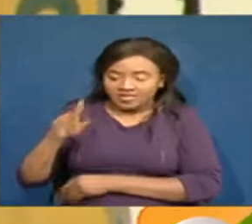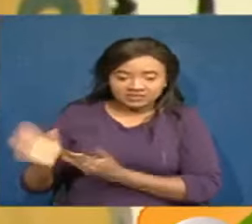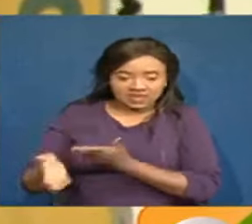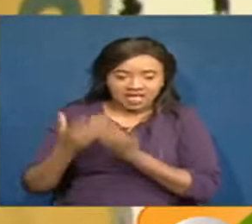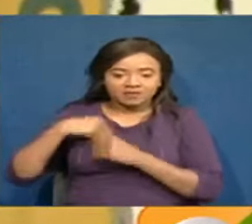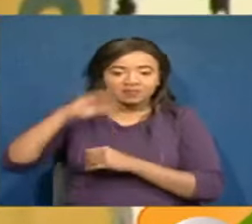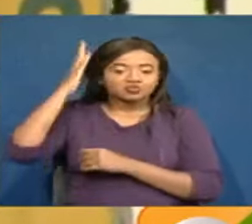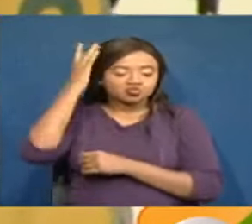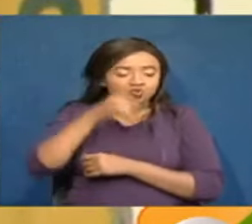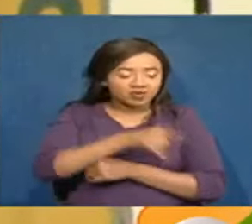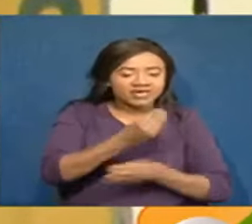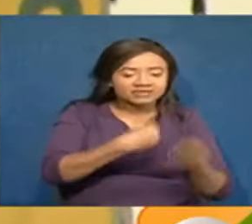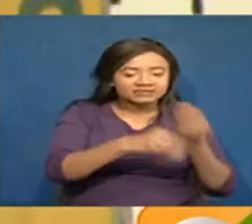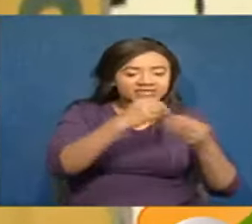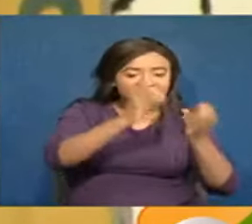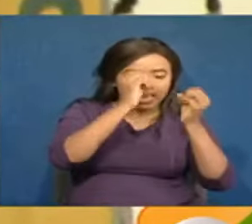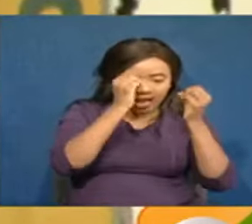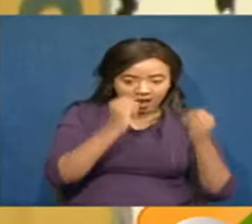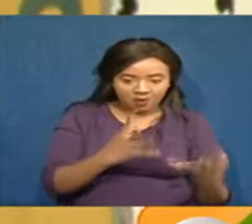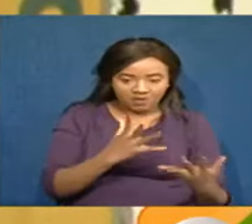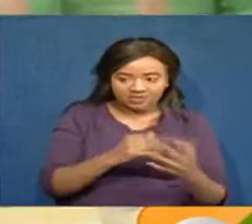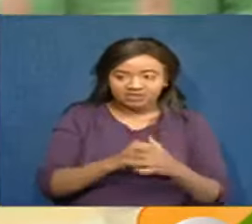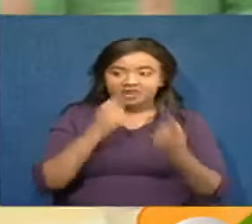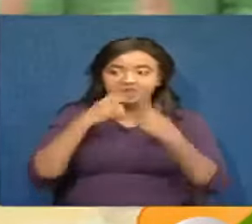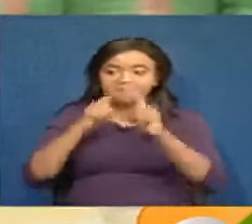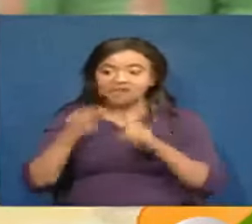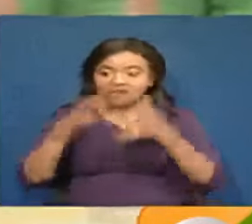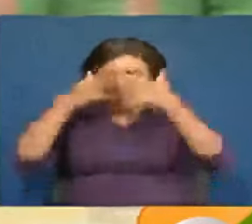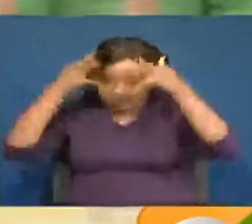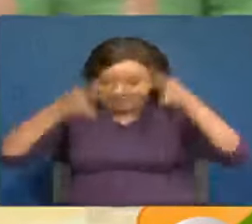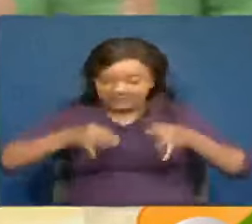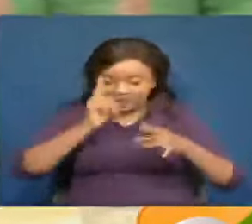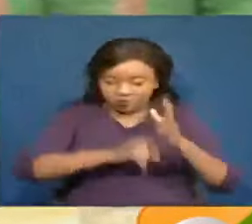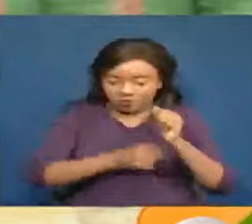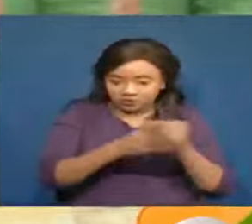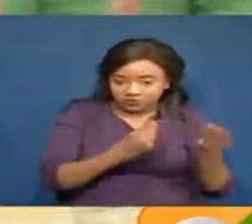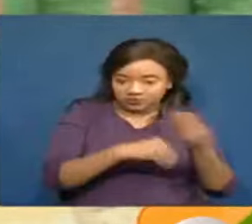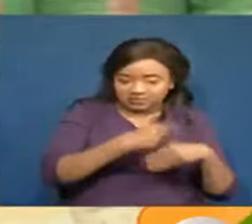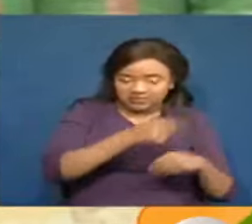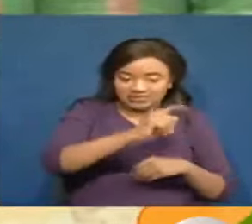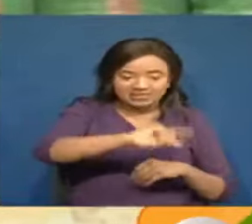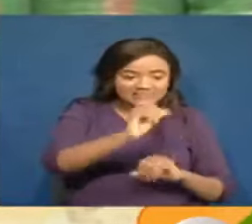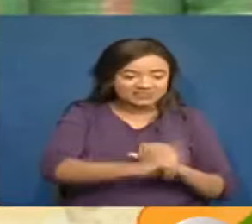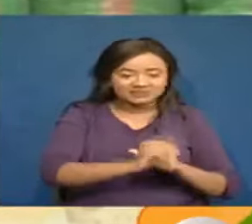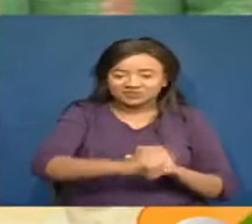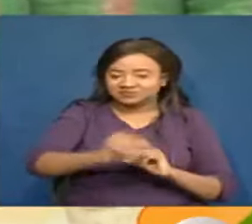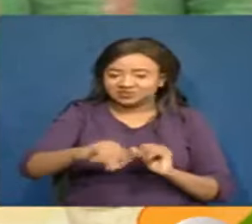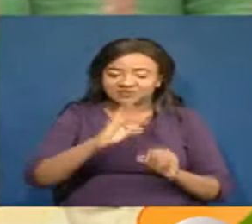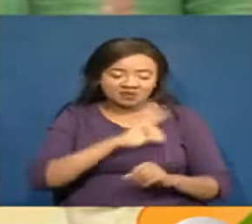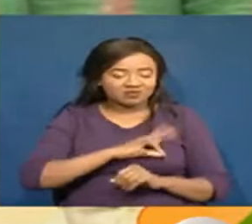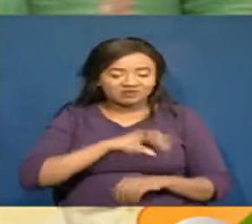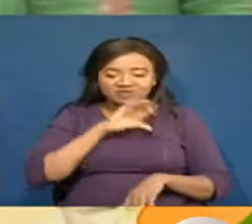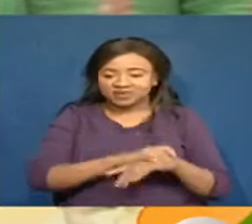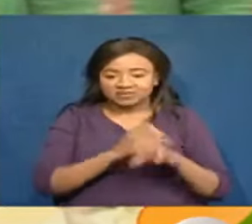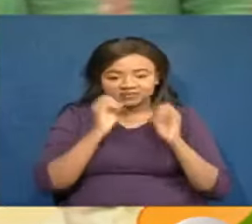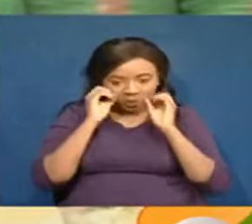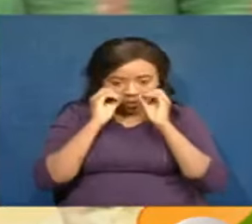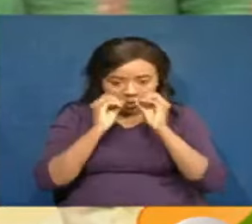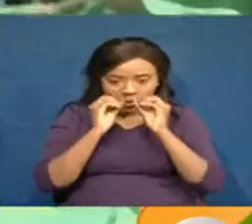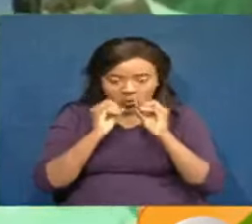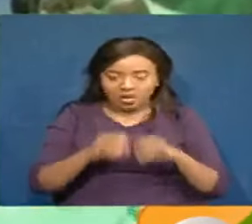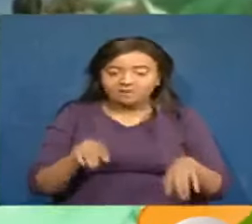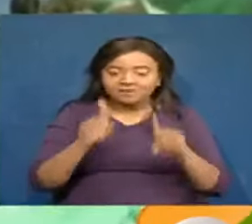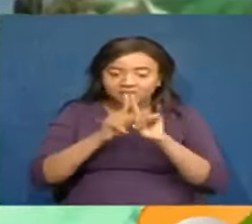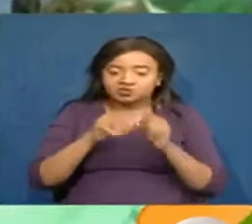bei na kuwafanya kuanza kuuza mazao yao kwa bei duni wasipate faida. Pia wanalalamikia bei iliyotolewa